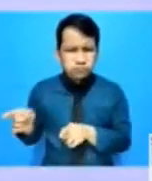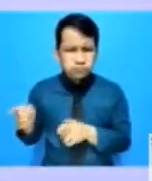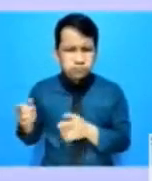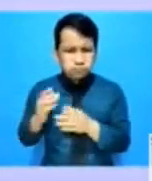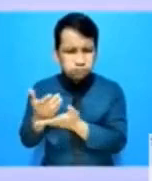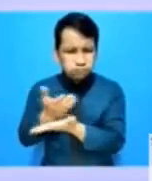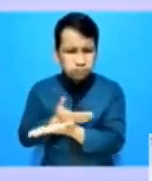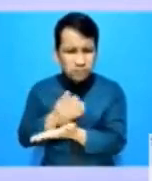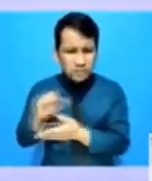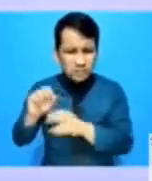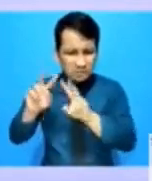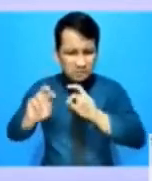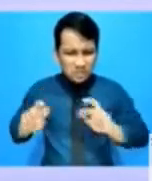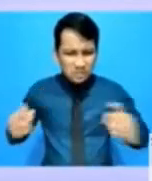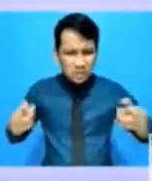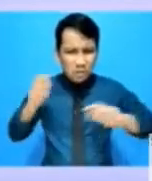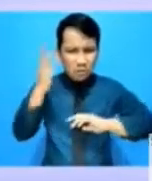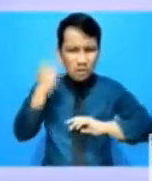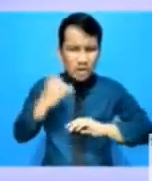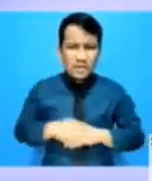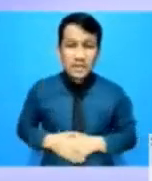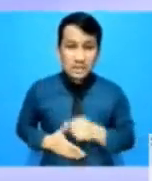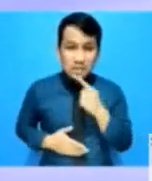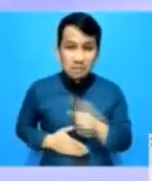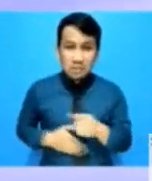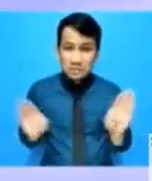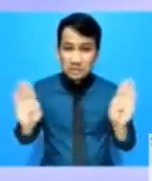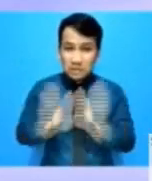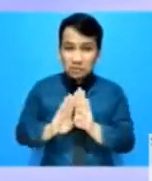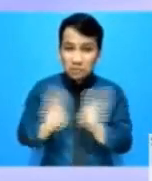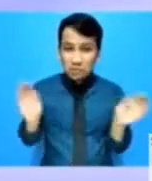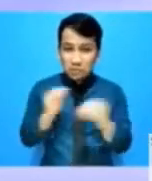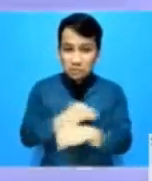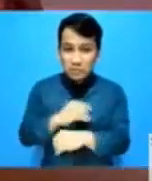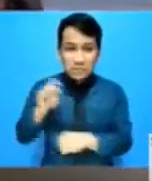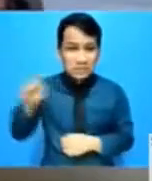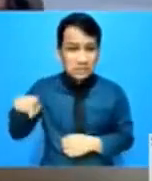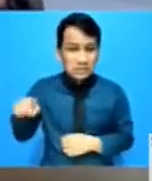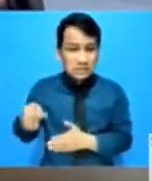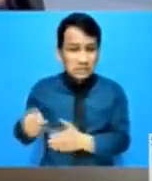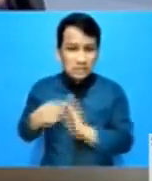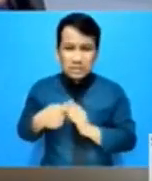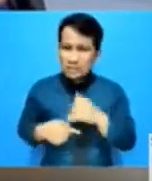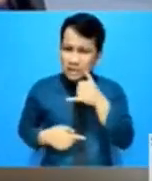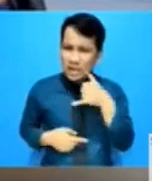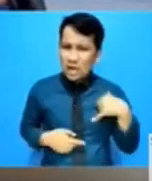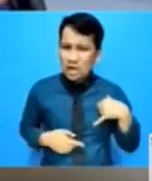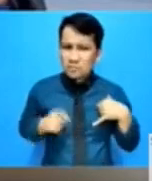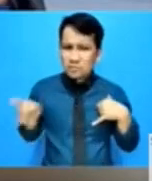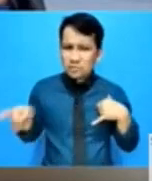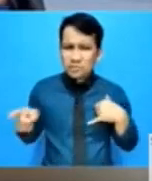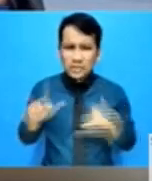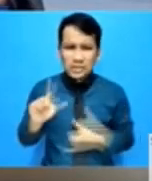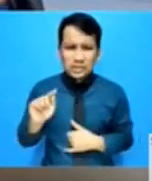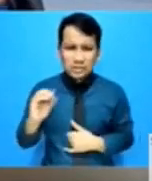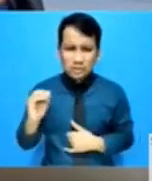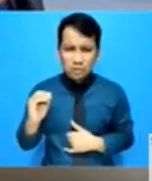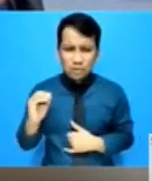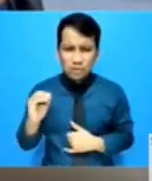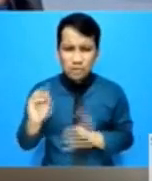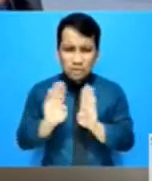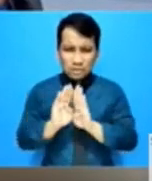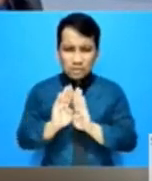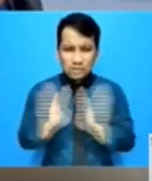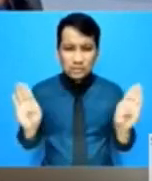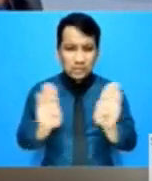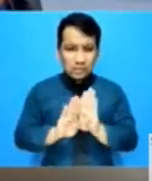ng sarhento. Sarado raw kasi ang mga opisinang kailangan nila. Galing po ako kapon sa LTO, sarado po sila.